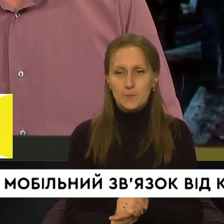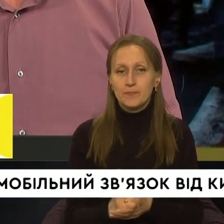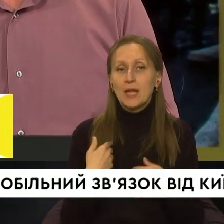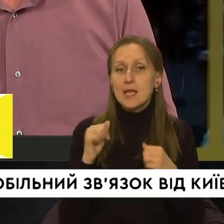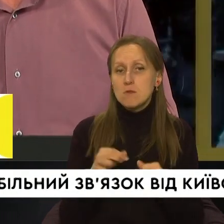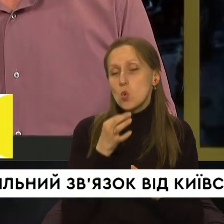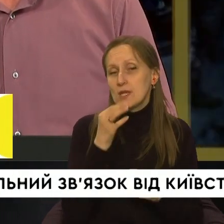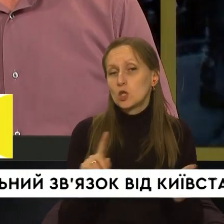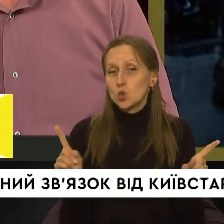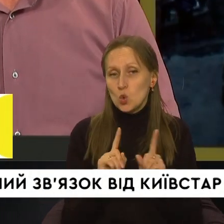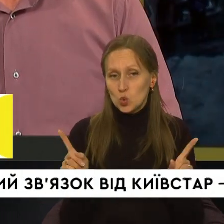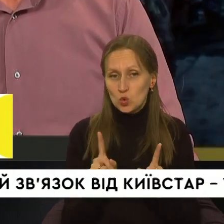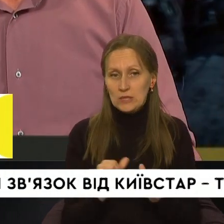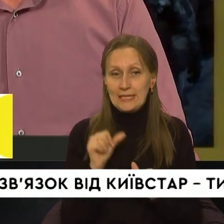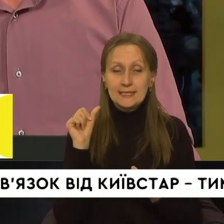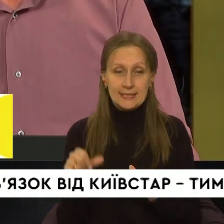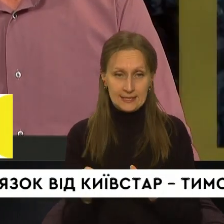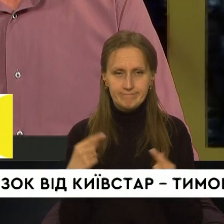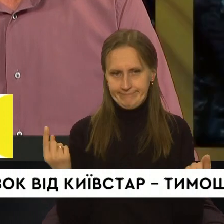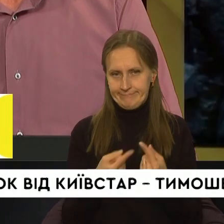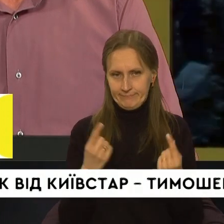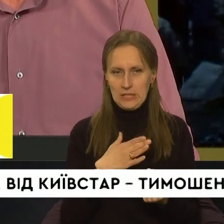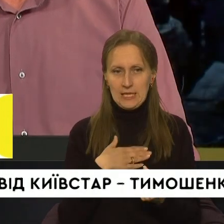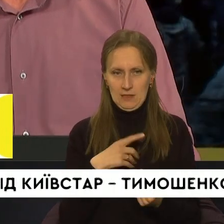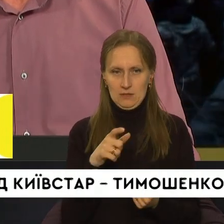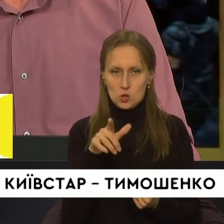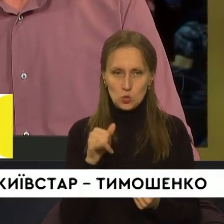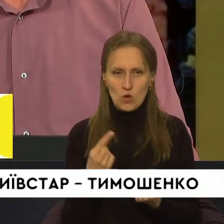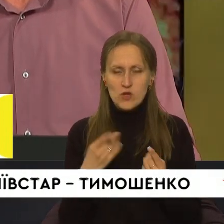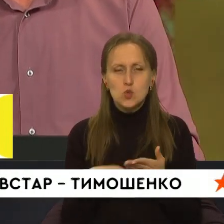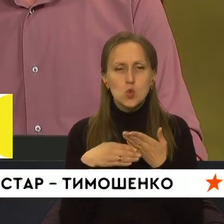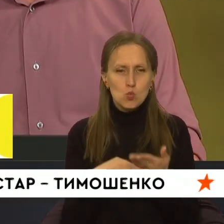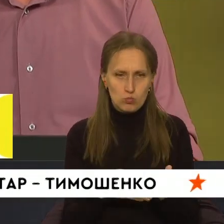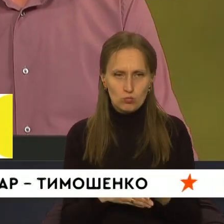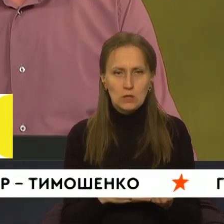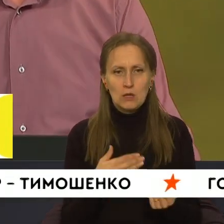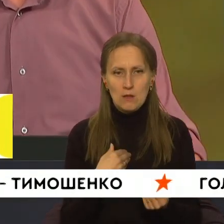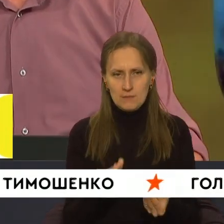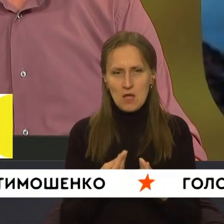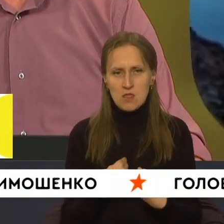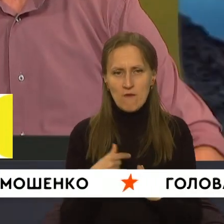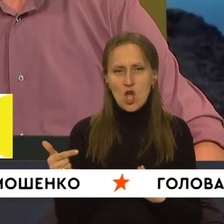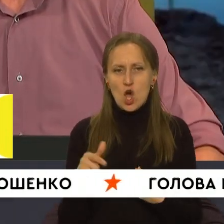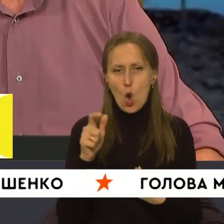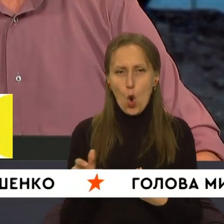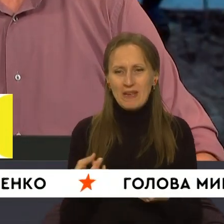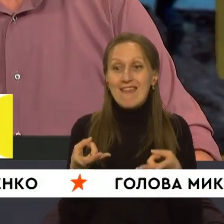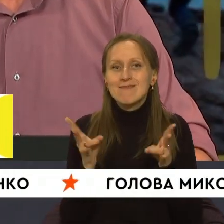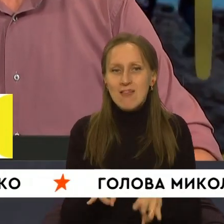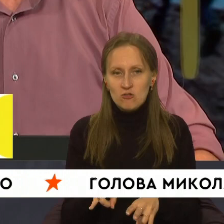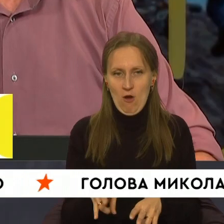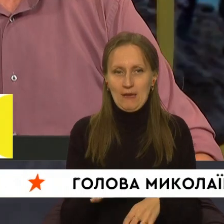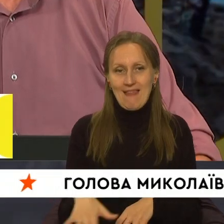можу сказати, що крім звичайно наших збройних сил, велику допомогу нам надавали громадяни, які лишалися